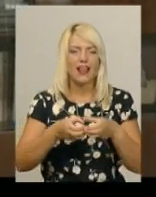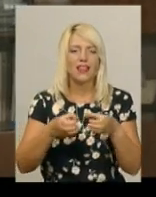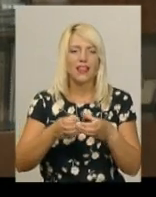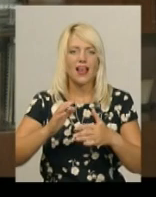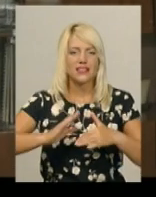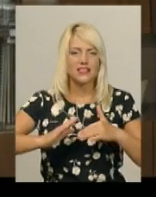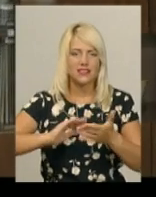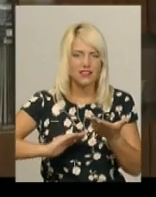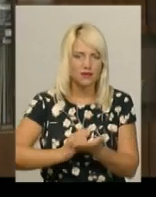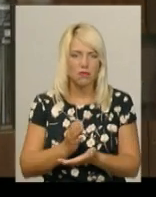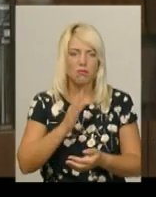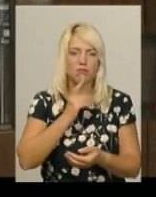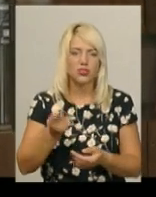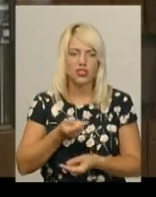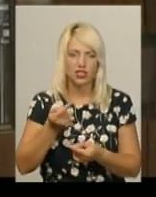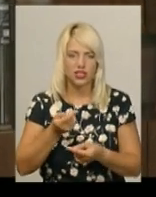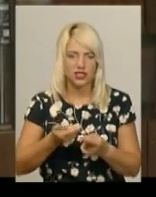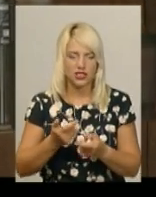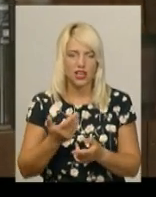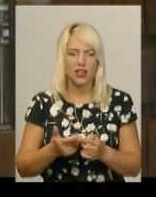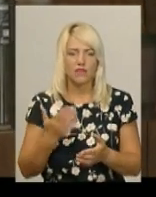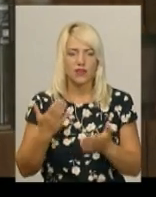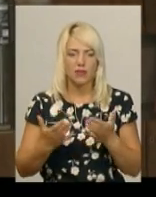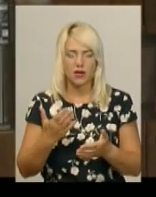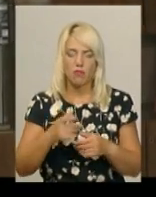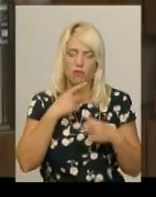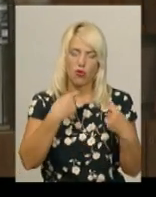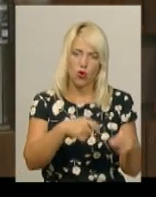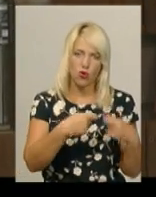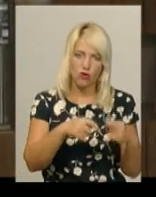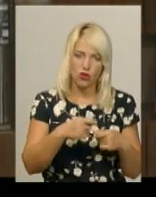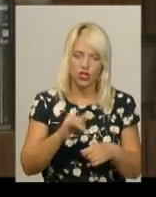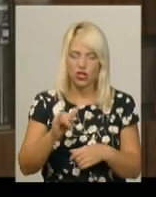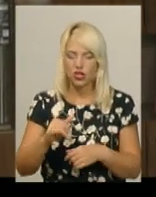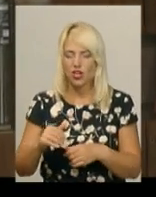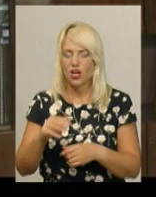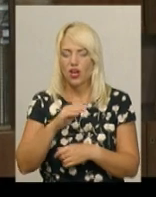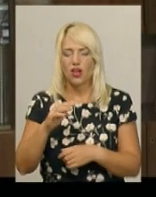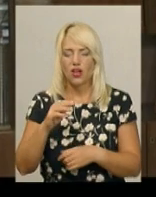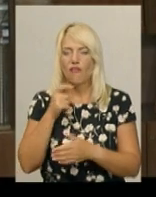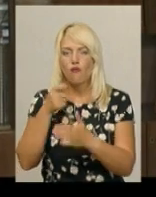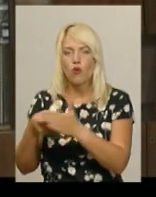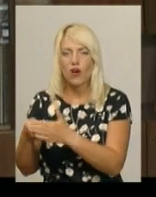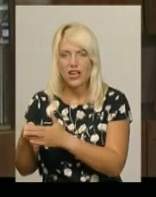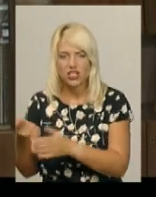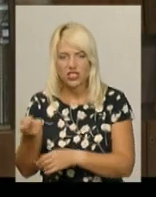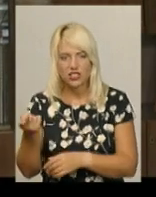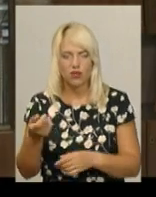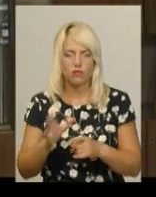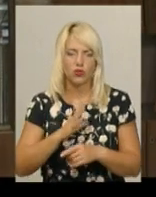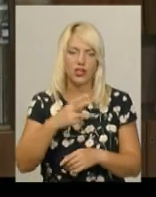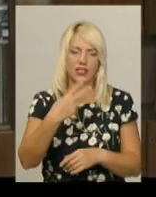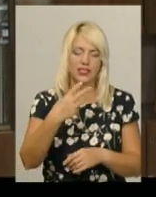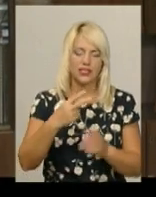в минулому році в нас відношення між продовольчим зерном і фуражним зерном складалося десь в межах 30-70